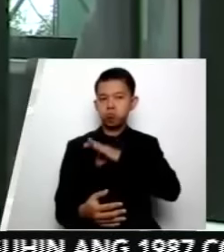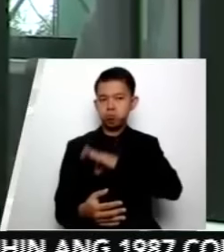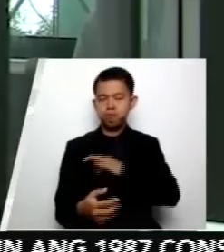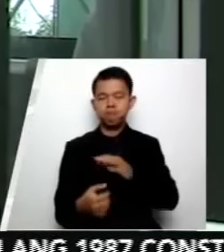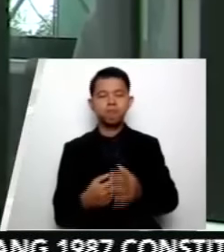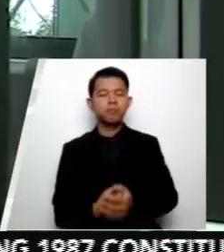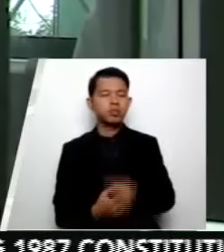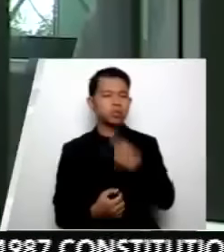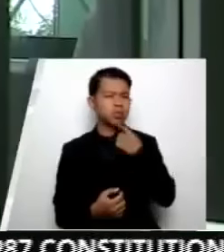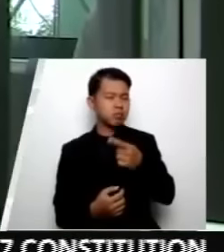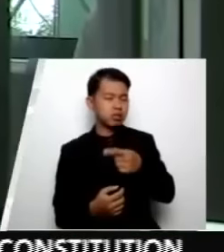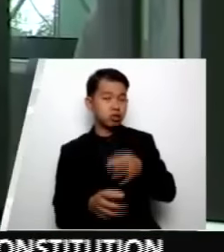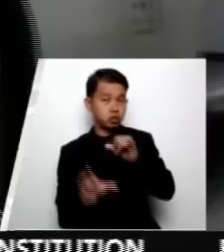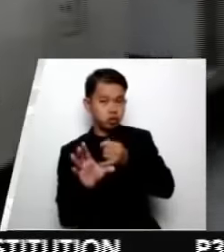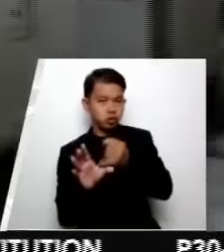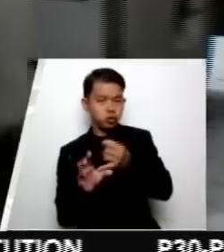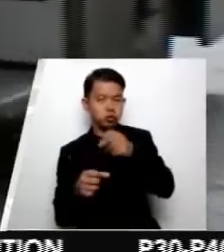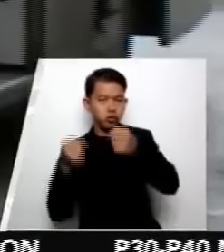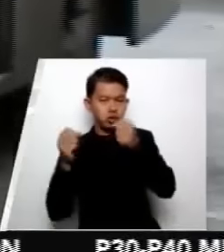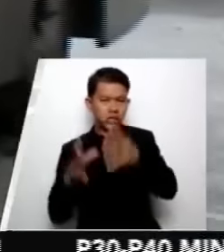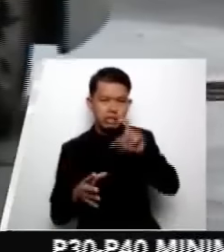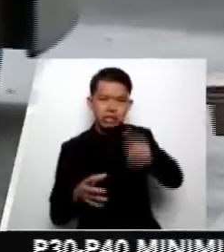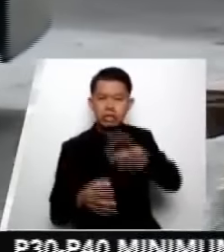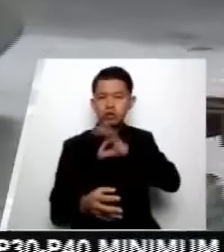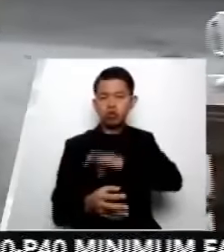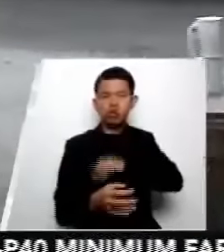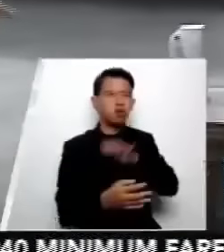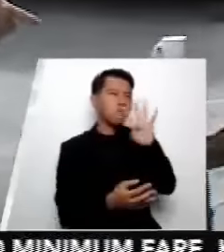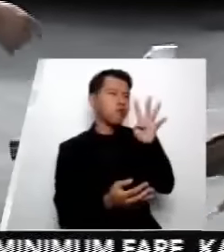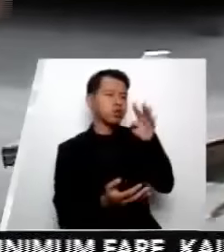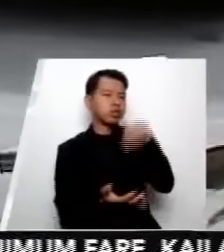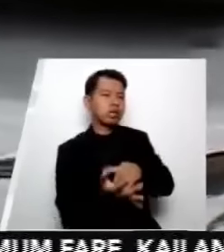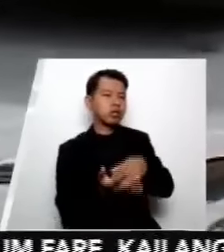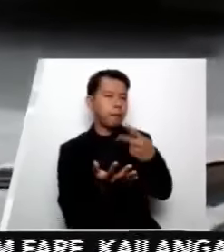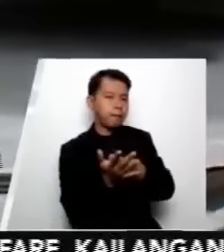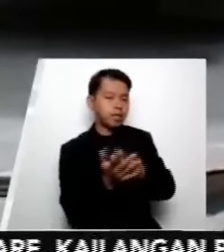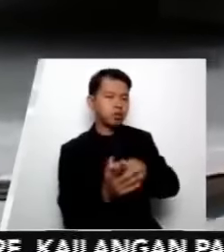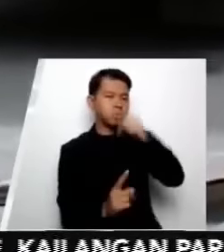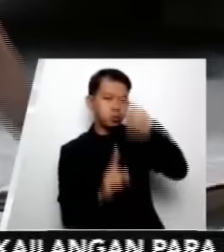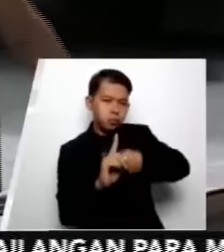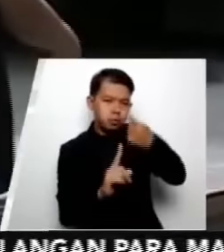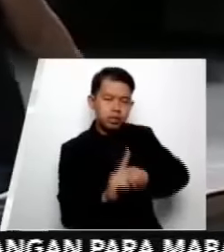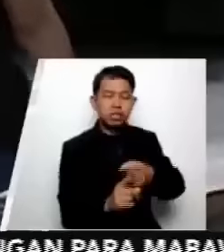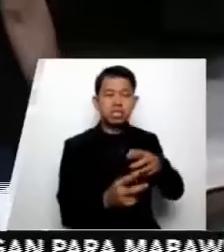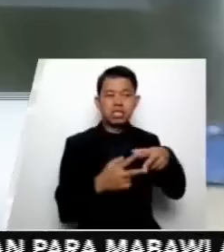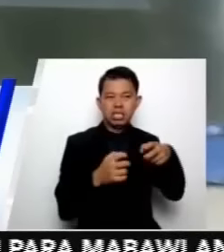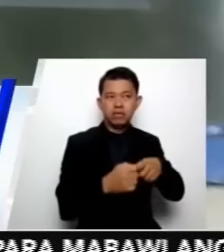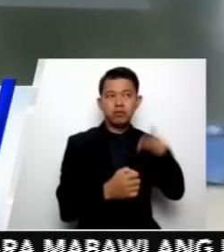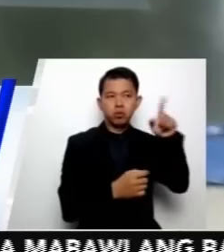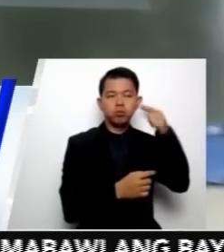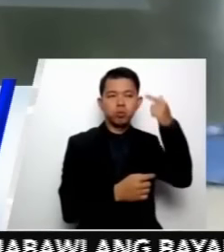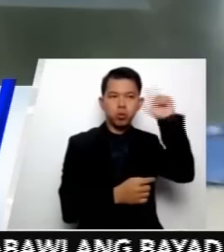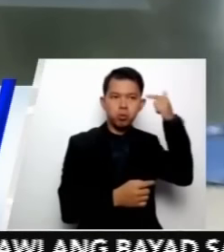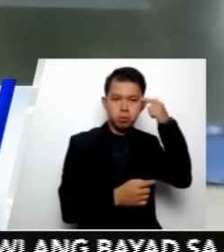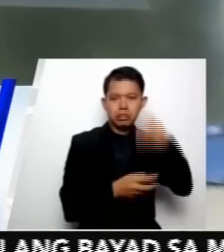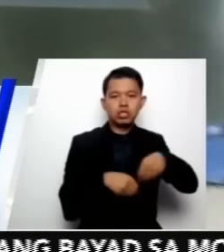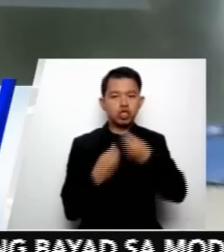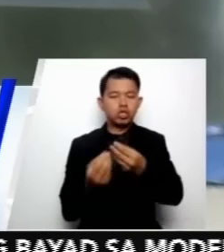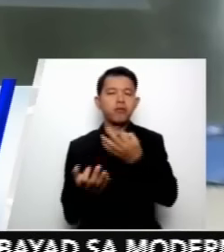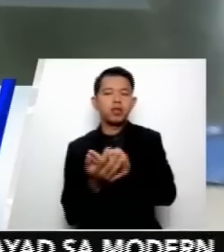kumita ang isang driver ng 40,000 pesos kada buwan kahit pabigyan ng gobyerno ng tulong pinansyal. Giit ng LTFRB,